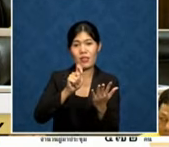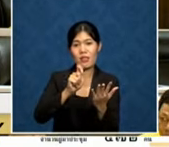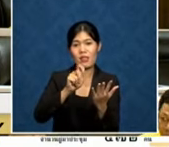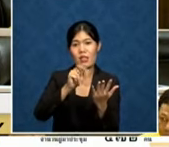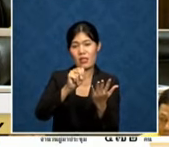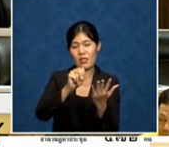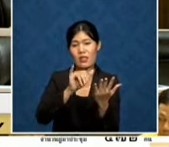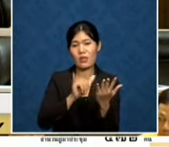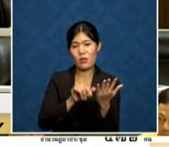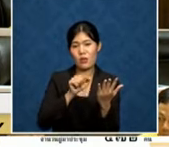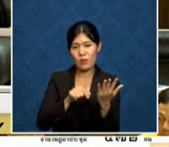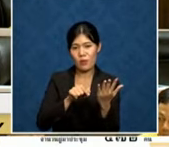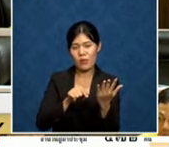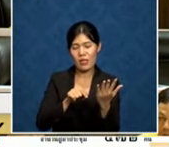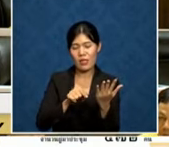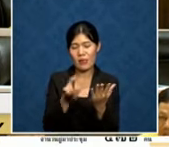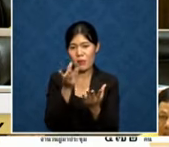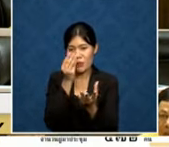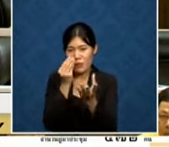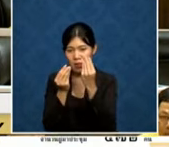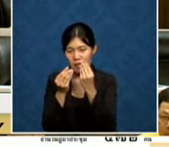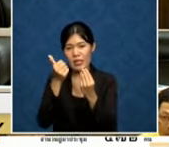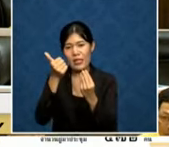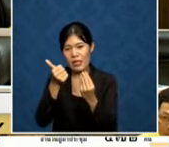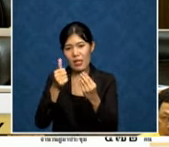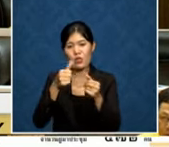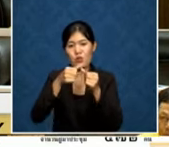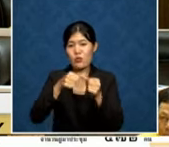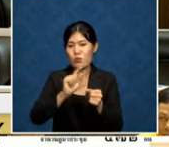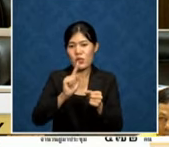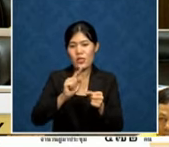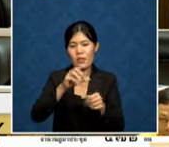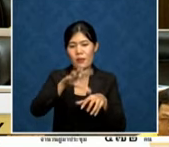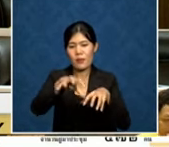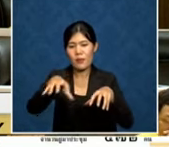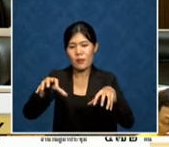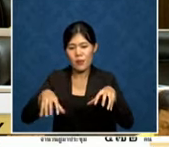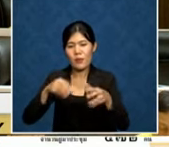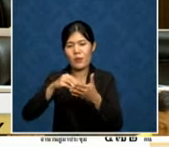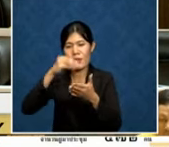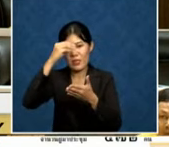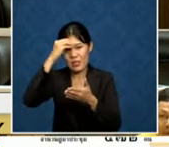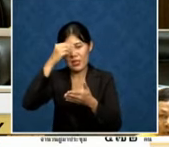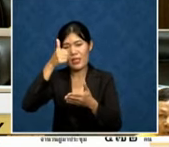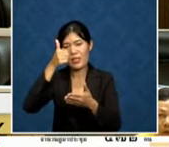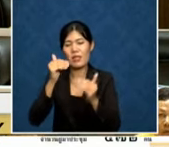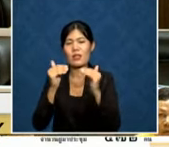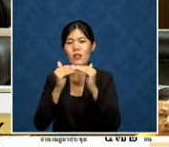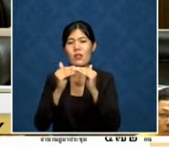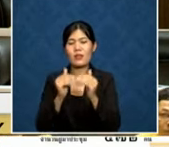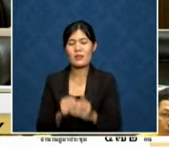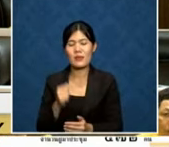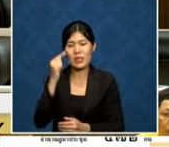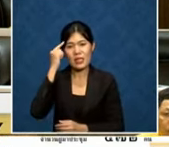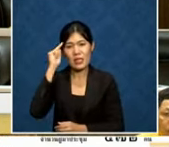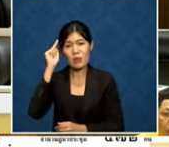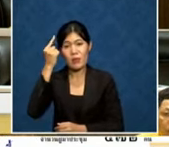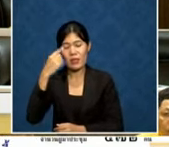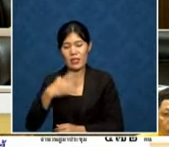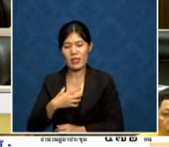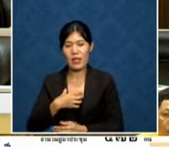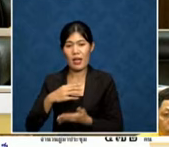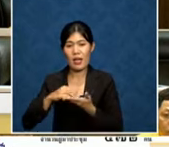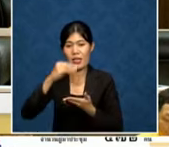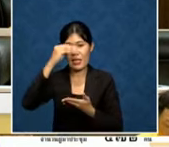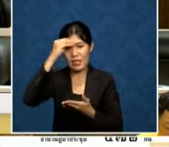anytimeซึ่งเป็นแพลตฟอร์มที่ทางรัฐบาลได้มีความคิดริเริ่มจัดทำเพื่อให้นักเรียนนะคะที่จะสามารถเรียน